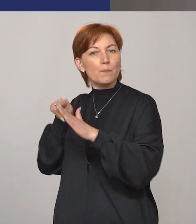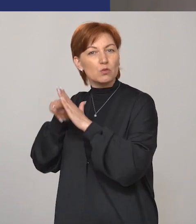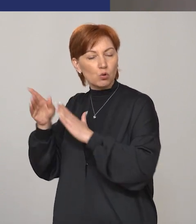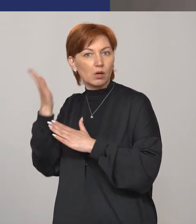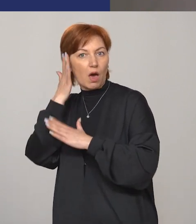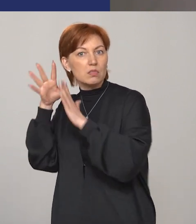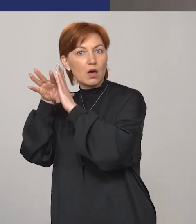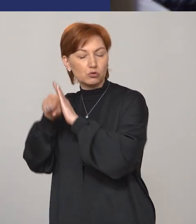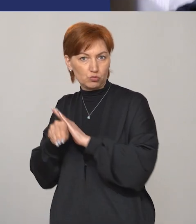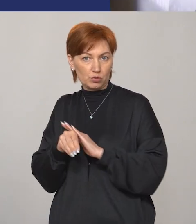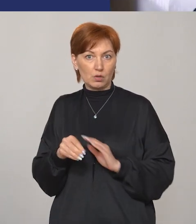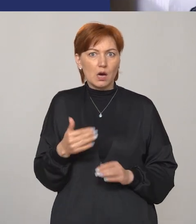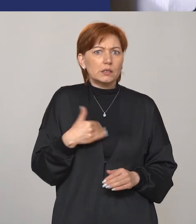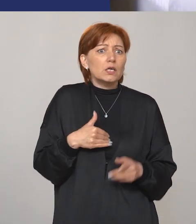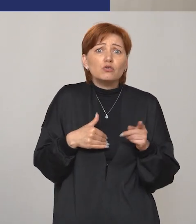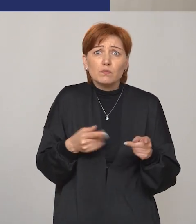Зачем тебе это?